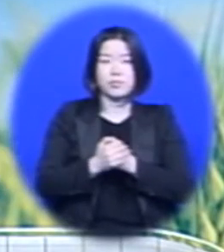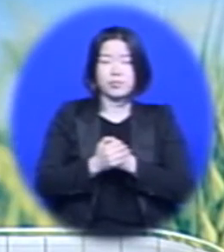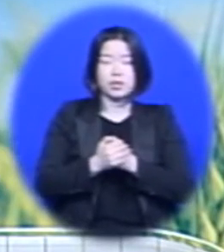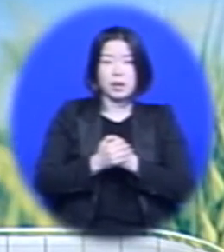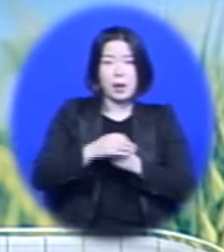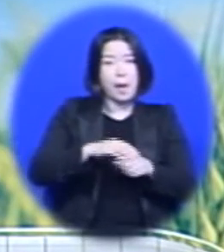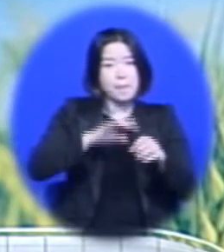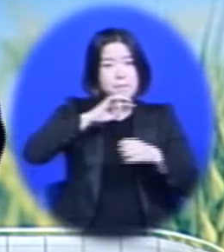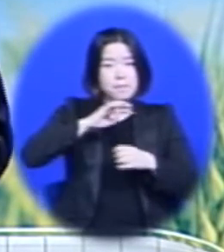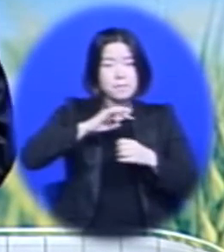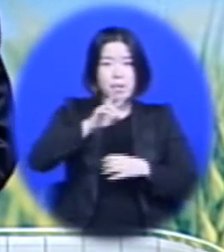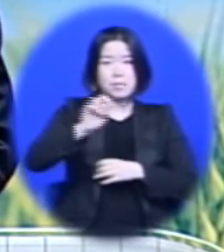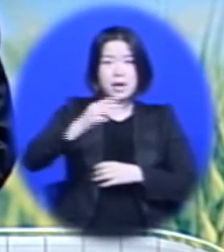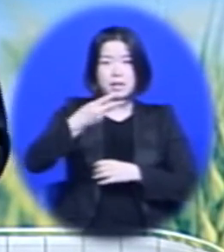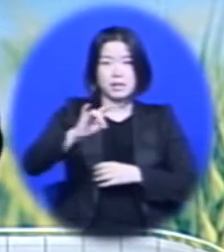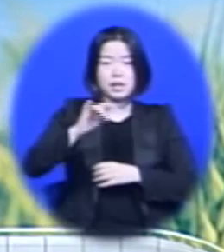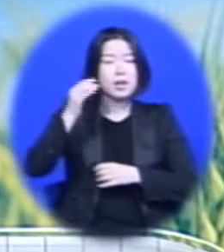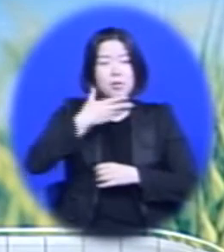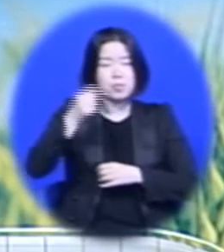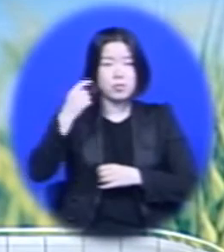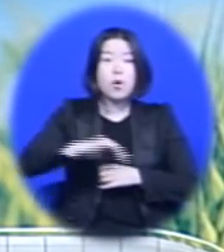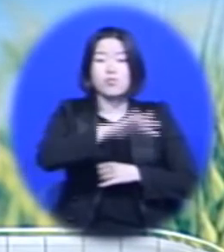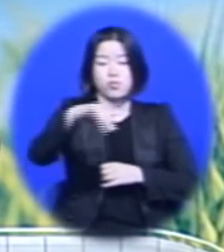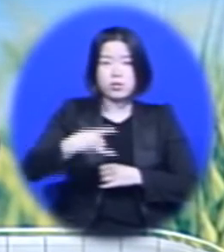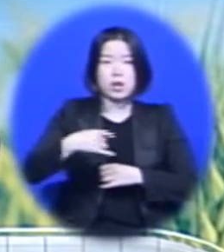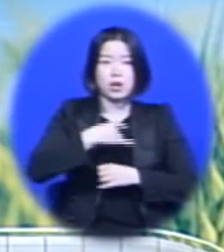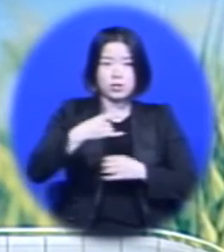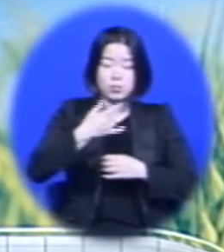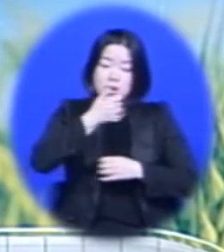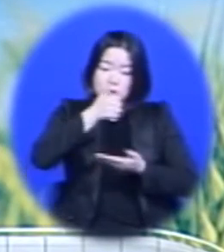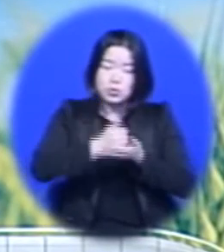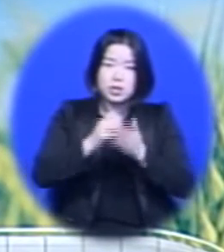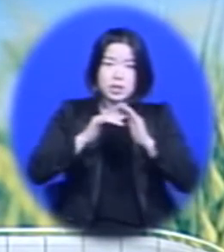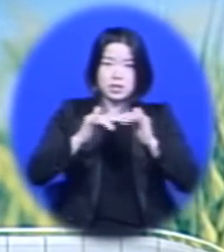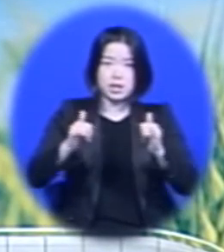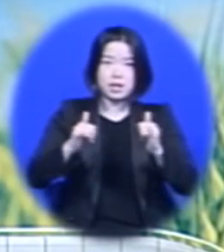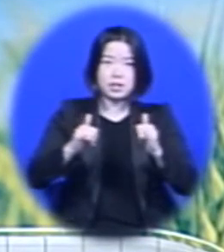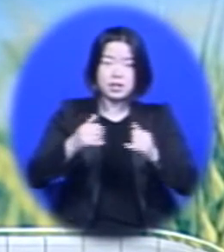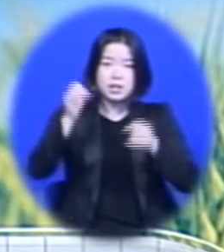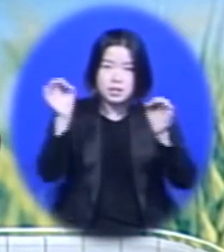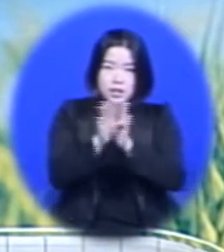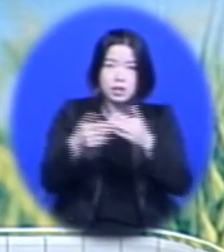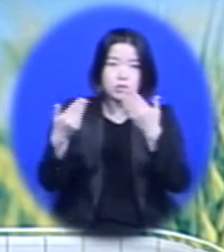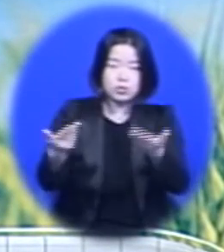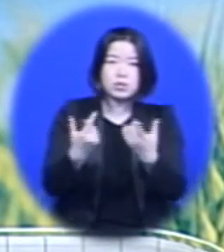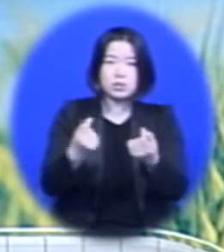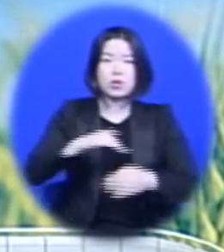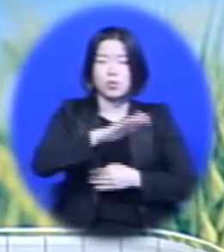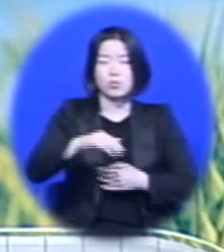마태복음 6장 12절 말씀에 우리가 우리에게 죄 지은 자를 사하여 준 것 같이 우리 죄를 사하여